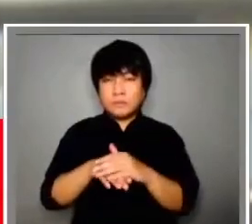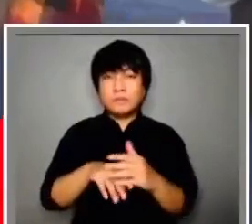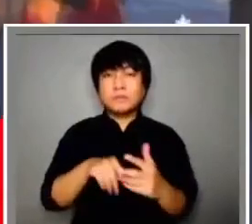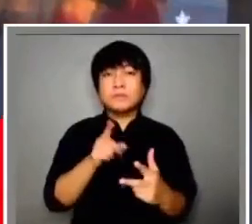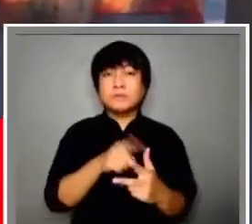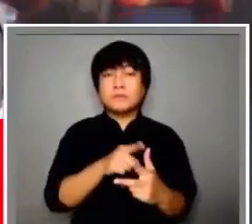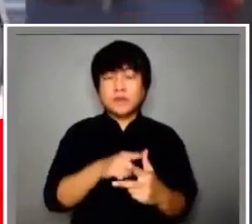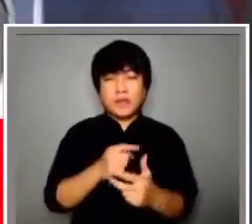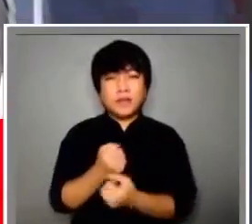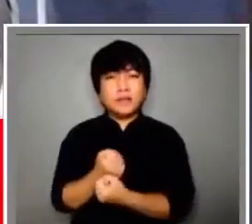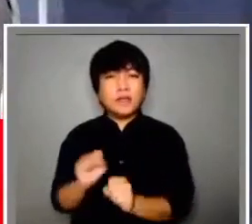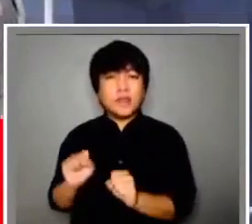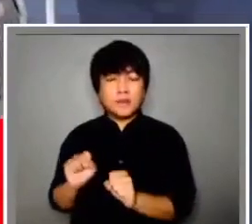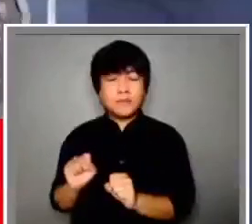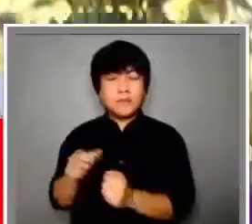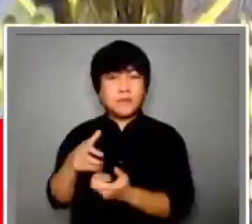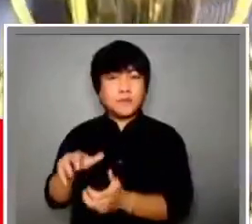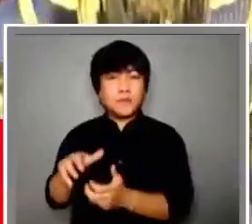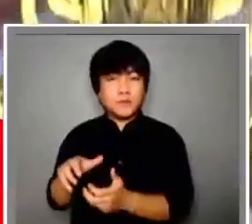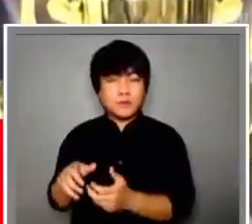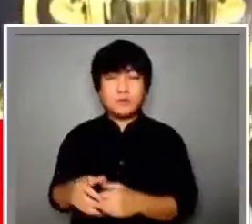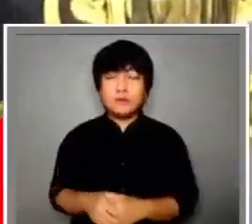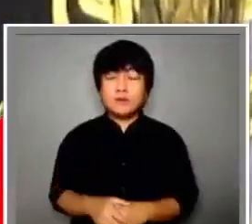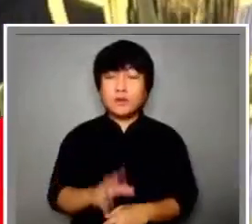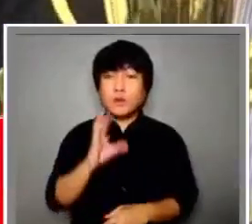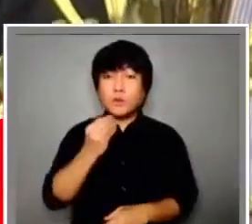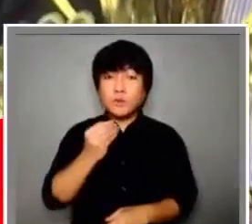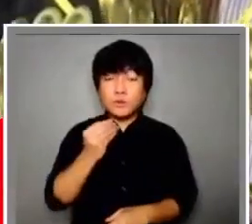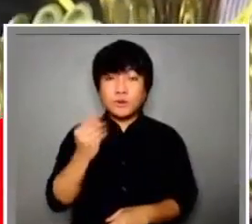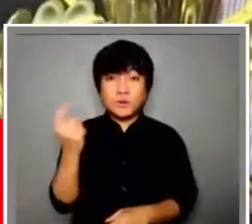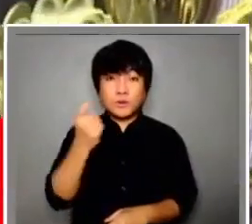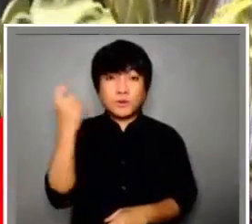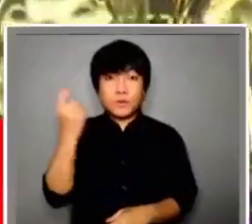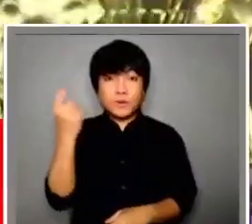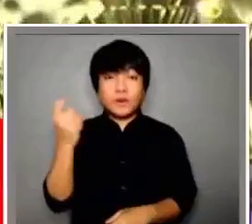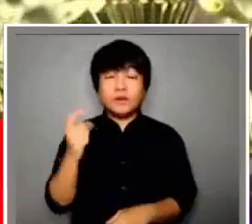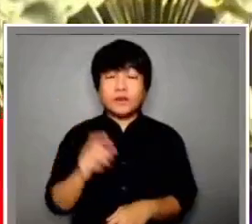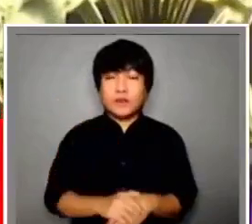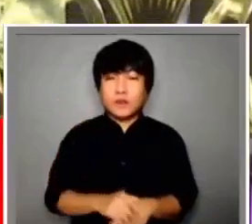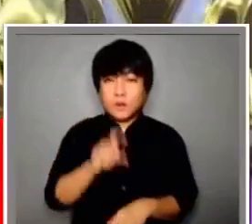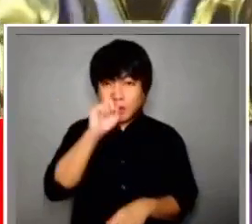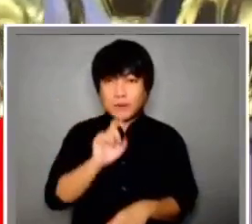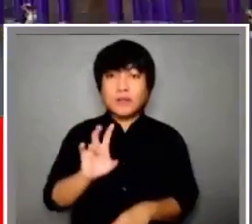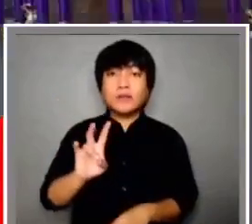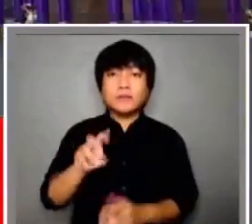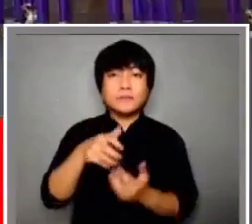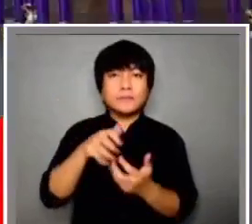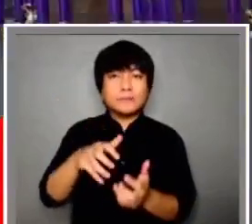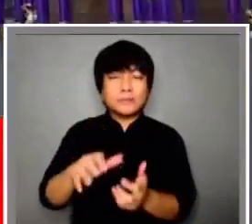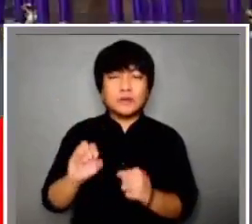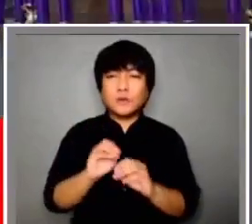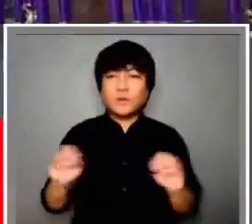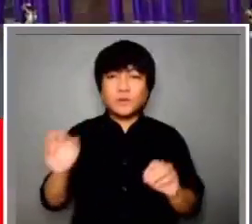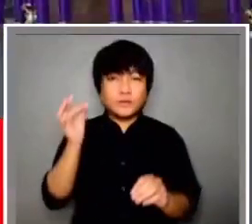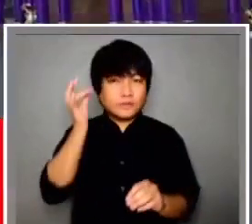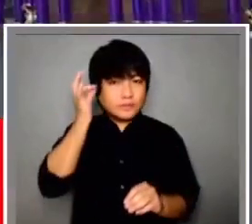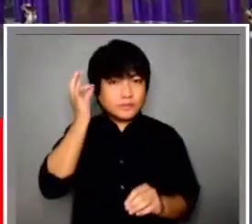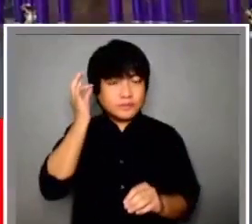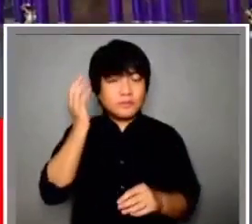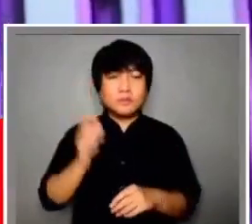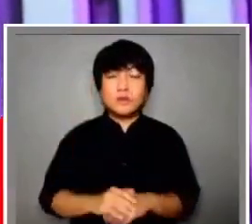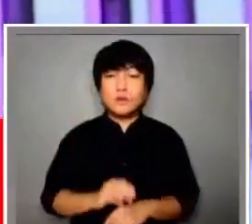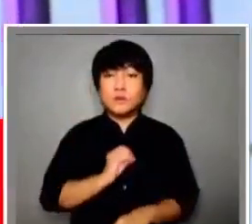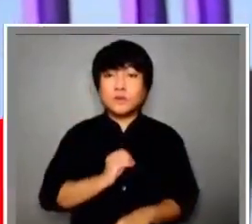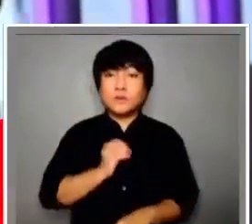dog. Pero ang winner, ang 7-year-old na hairless Chinese crested na si Scotter. Ayon sa mga pet owner na sumali,